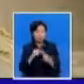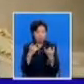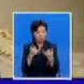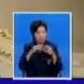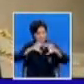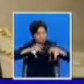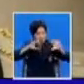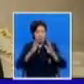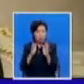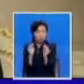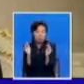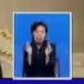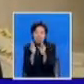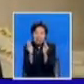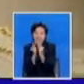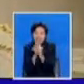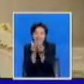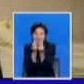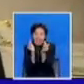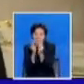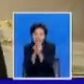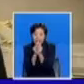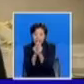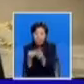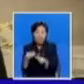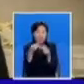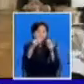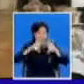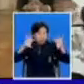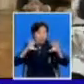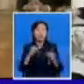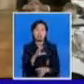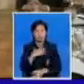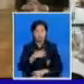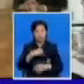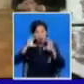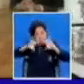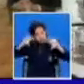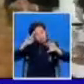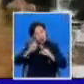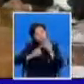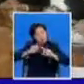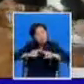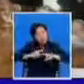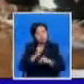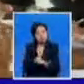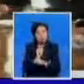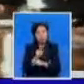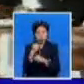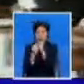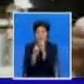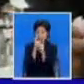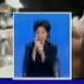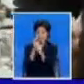ดตัวเอง คนไหนคนไหนไม่ควรประเมินตัวเองเลยครับไม่ควรประเมินตัวเอง 1ปีที่ผ่านมาอย่างที่ถามกันเนี่ยท่านนายกมองย้อนกลับไปคิดไหม